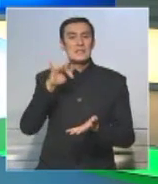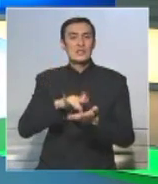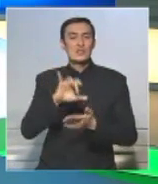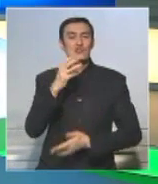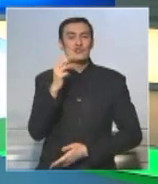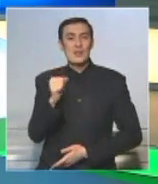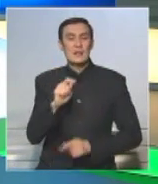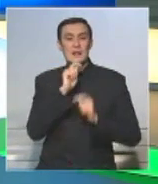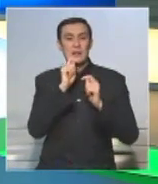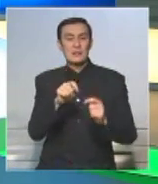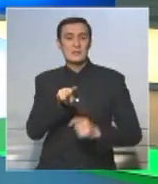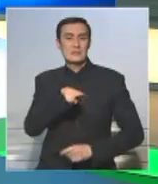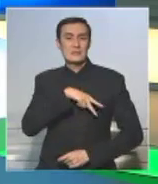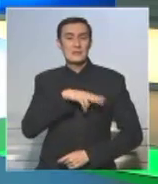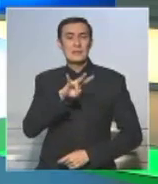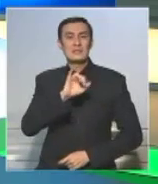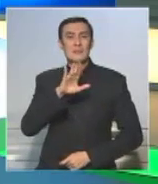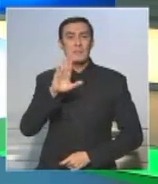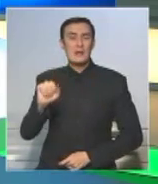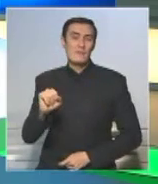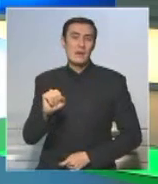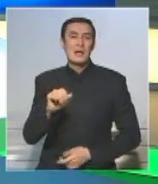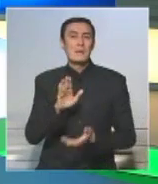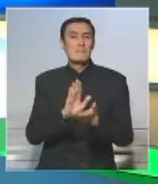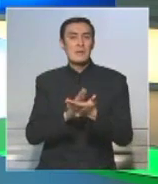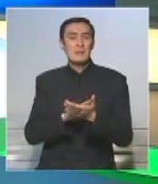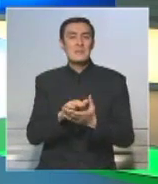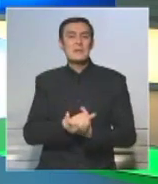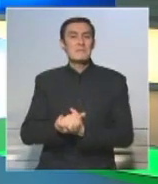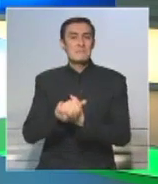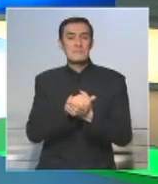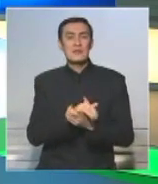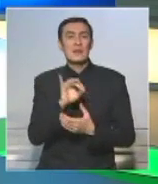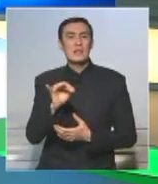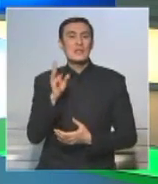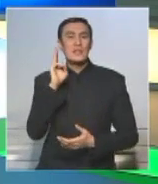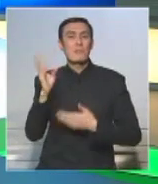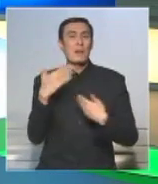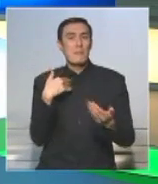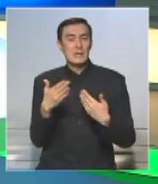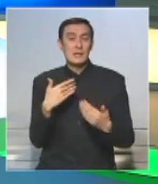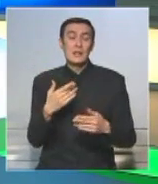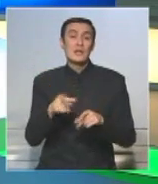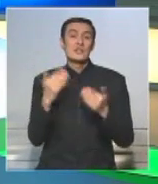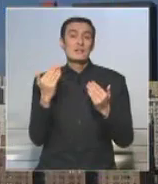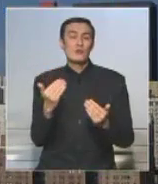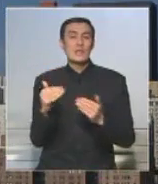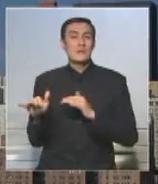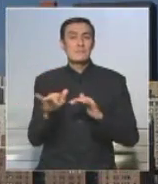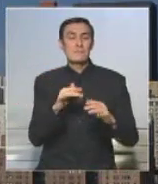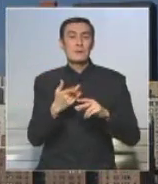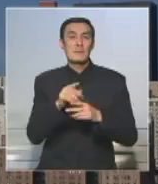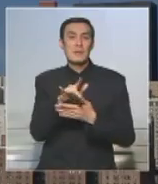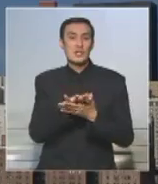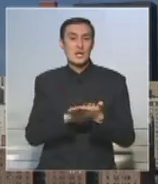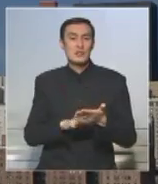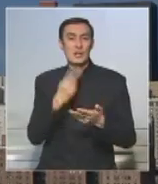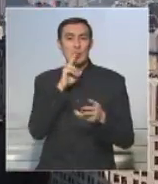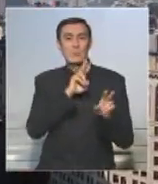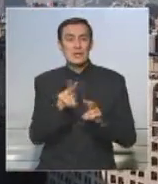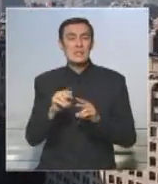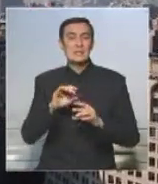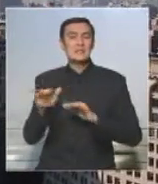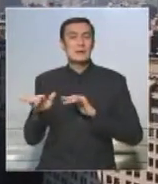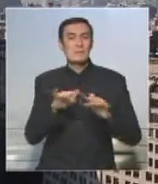центр США наградил президента Нурсултана Назарбаева премией мира и превентивной дипломатии. Сегодня здесь продолжают наблюдать